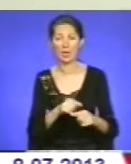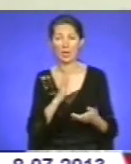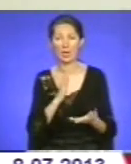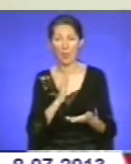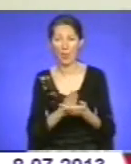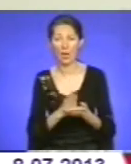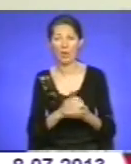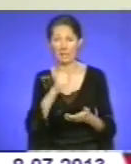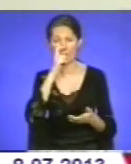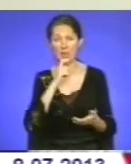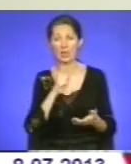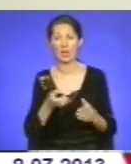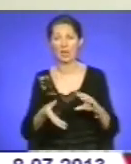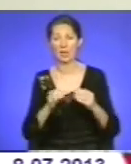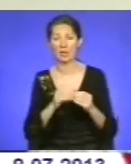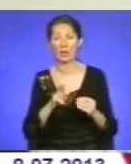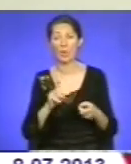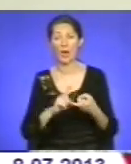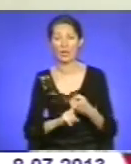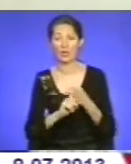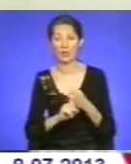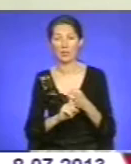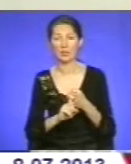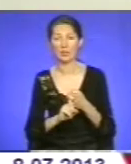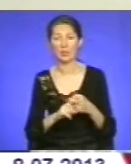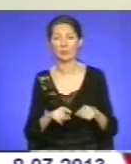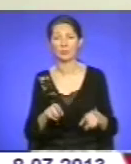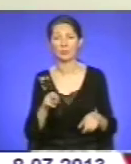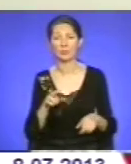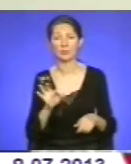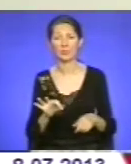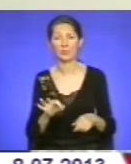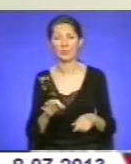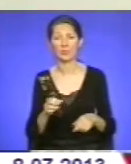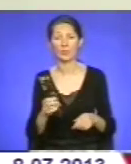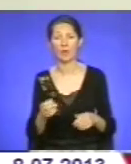негативні наслідки як по інфекціях, по